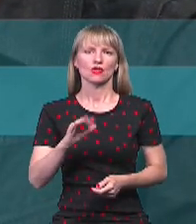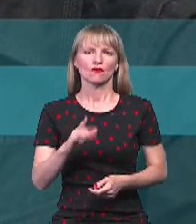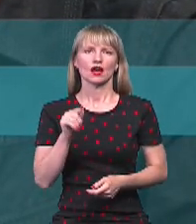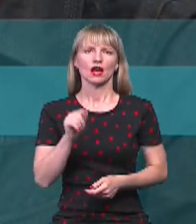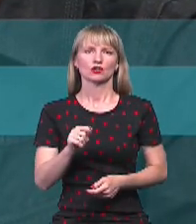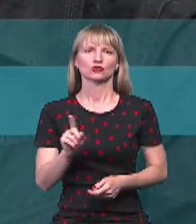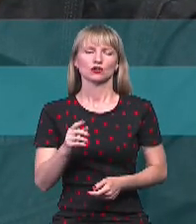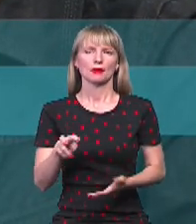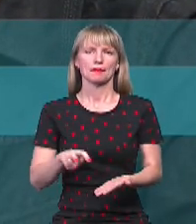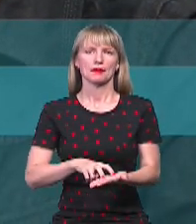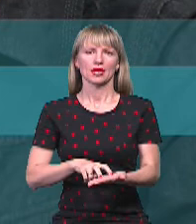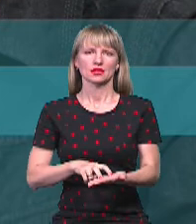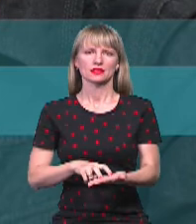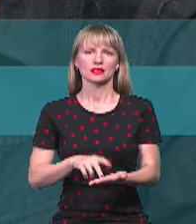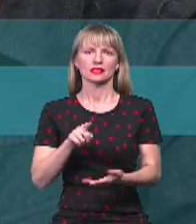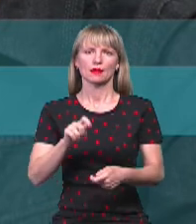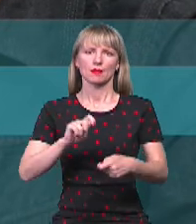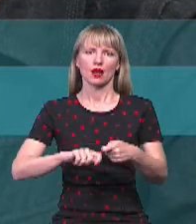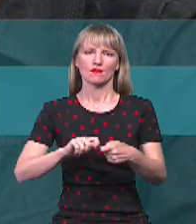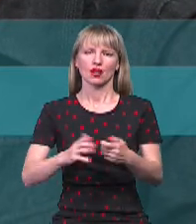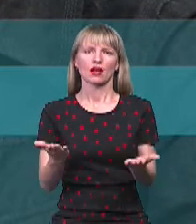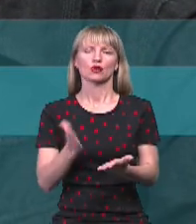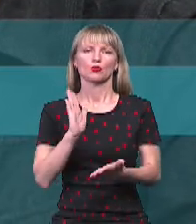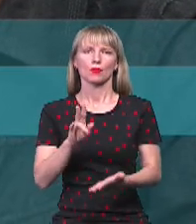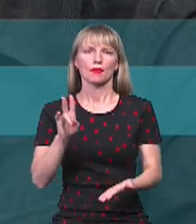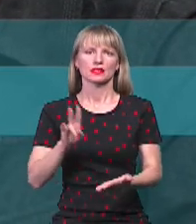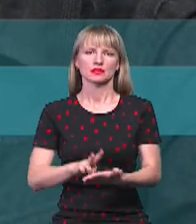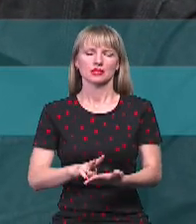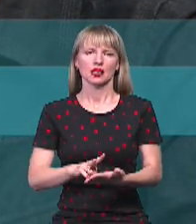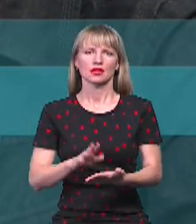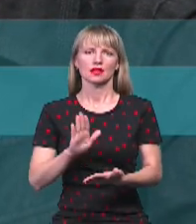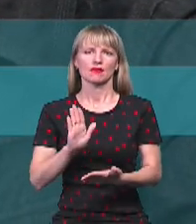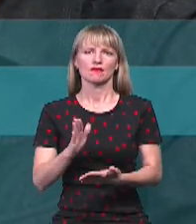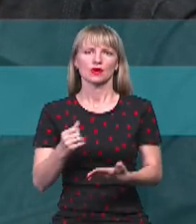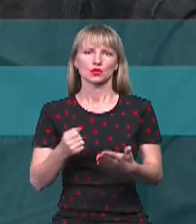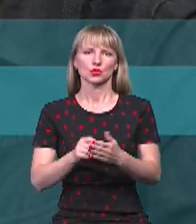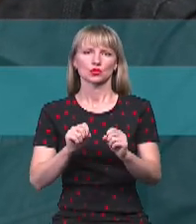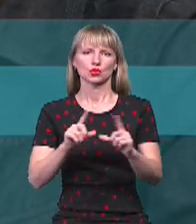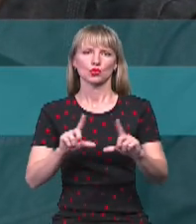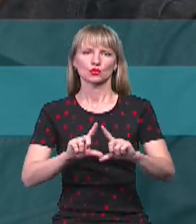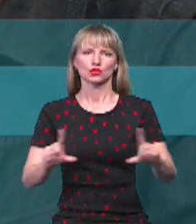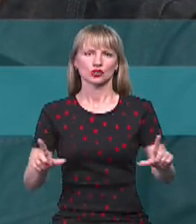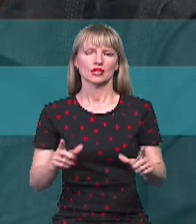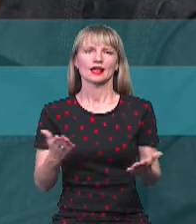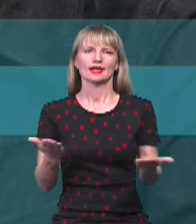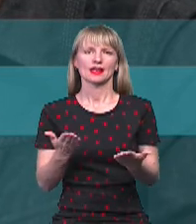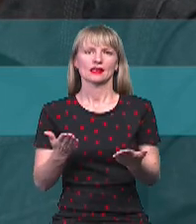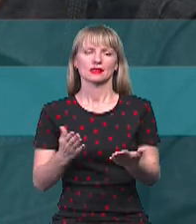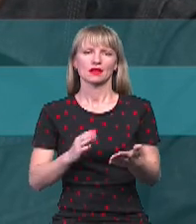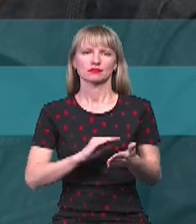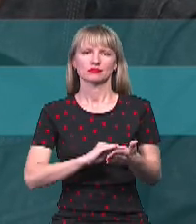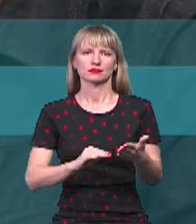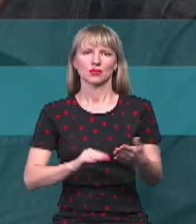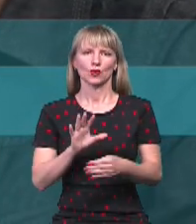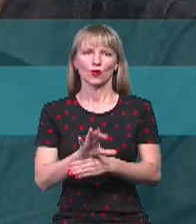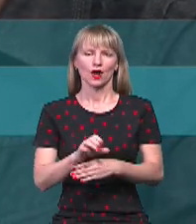оно чего-то опасается, да? Тех же проверок, которые будут постоянно в дошкольном учреждении, каких-то выговоров и так далее и